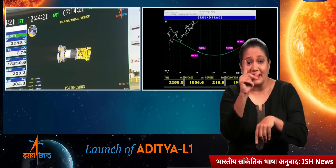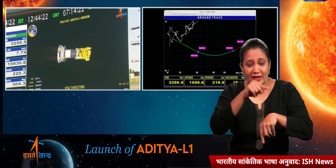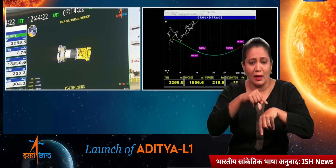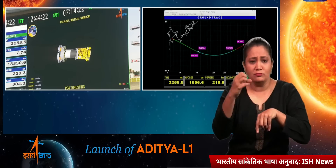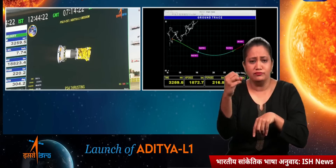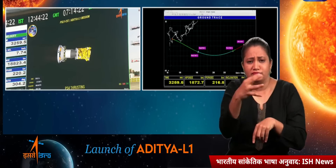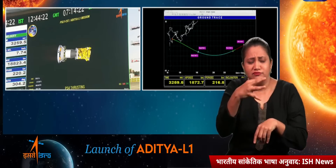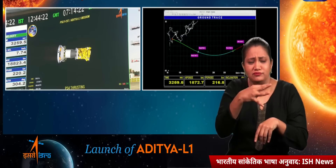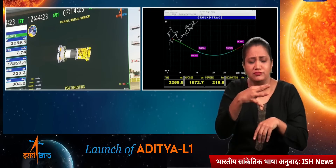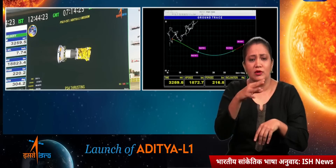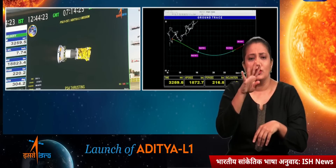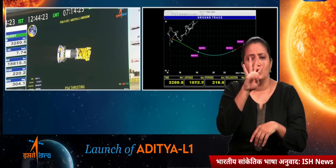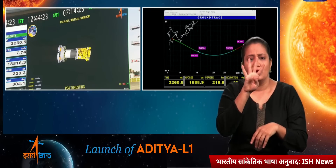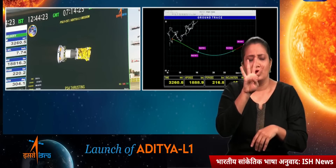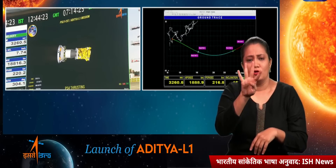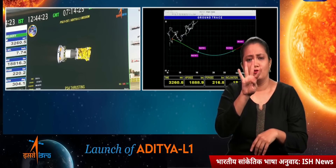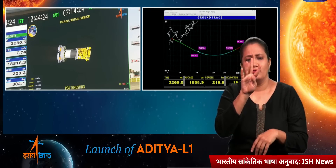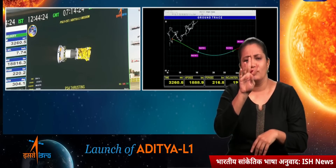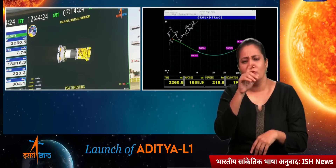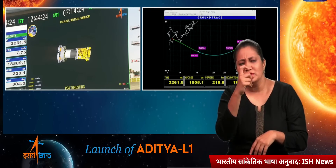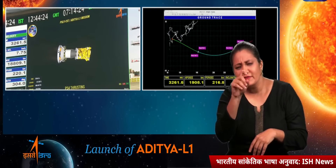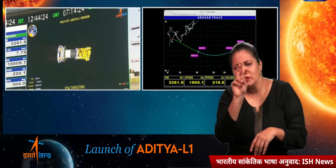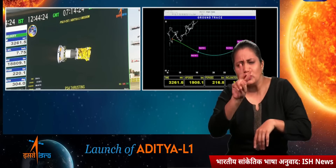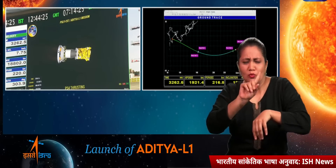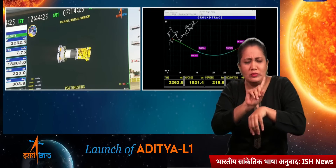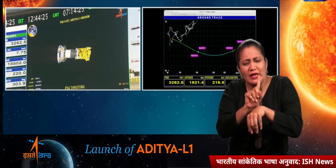for 472 seconds.